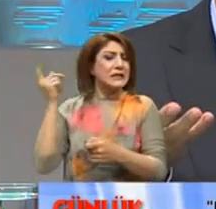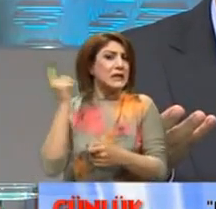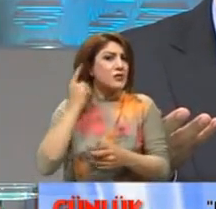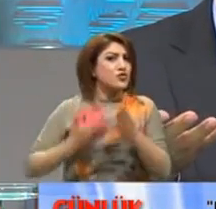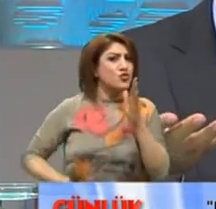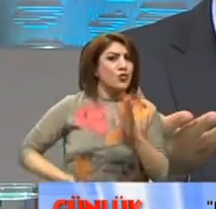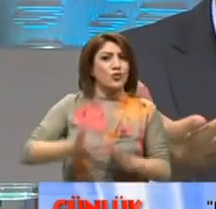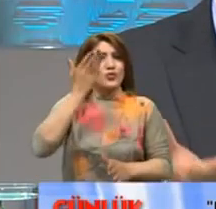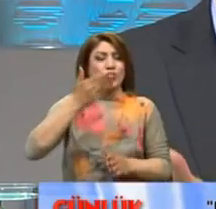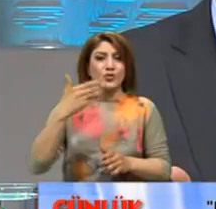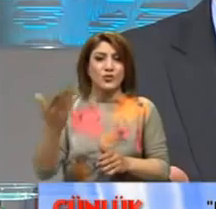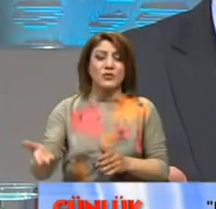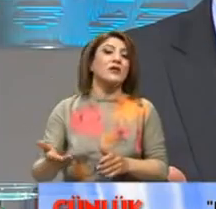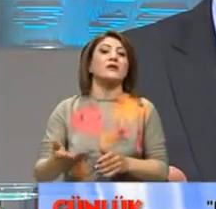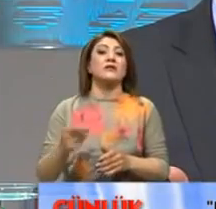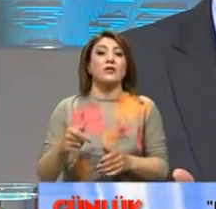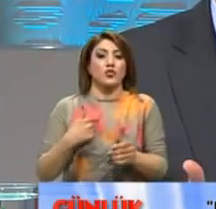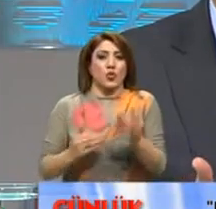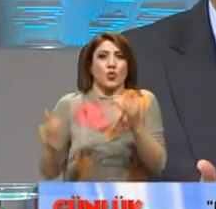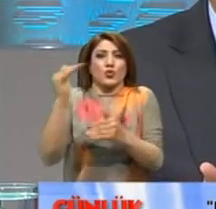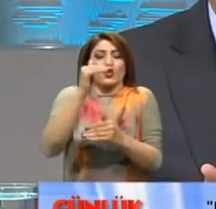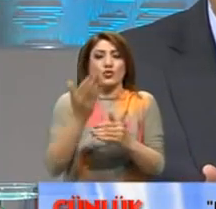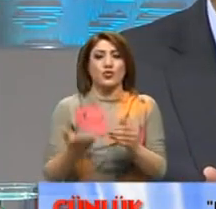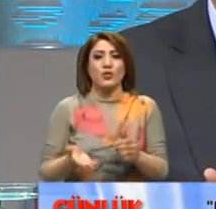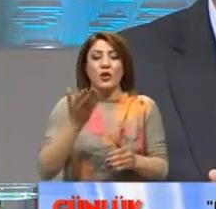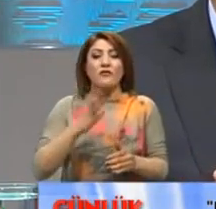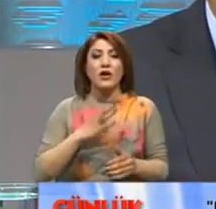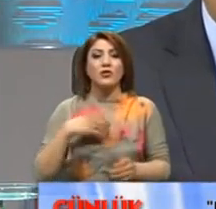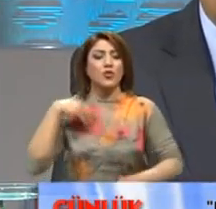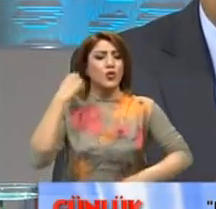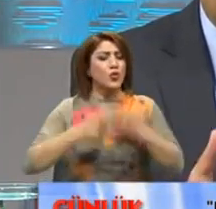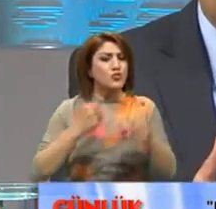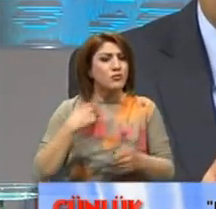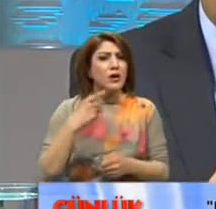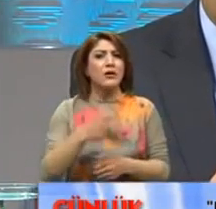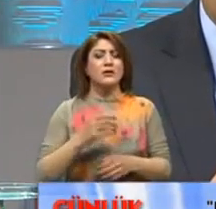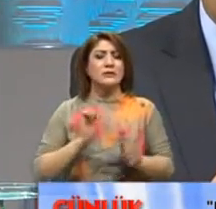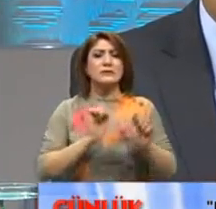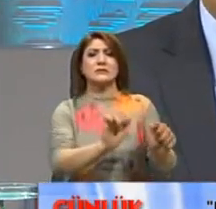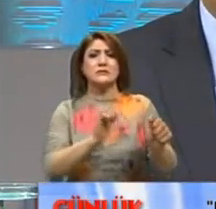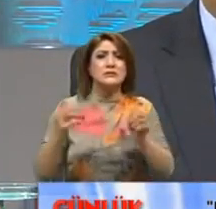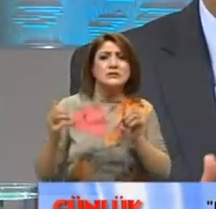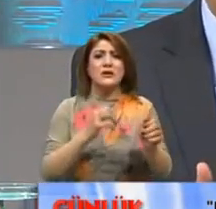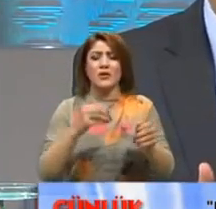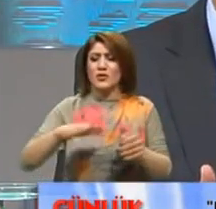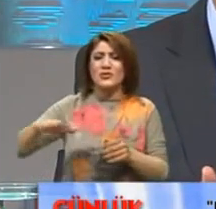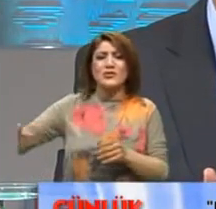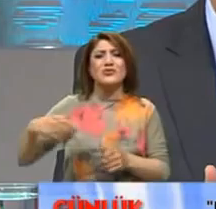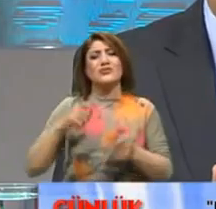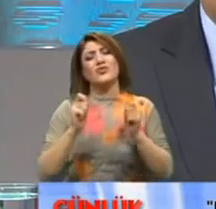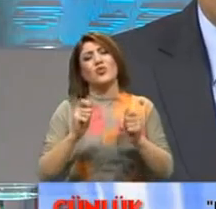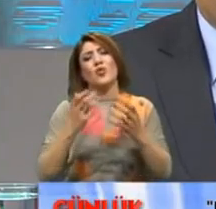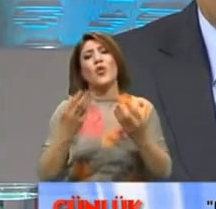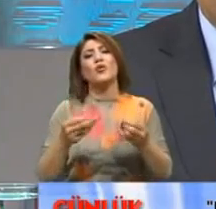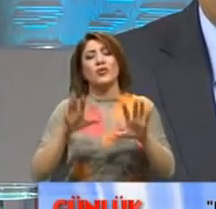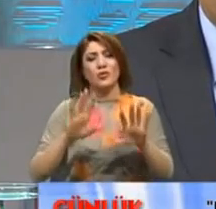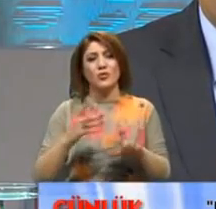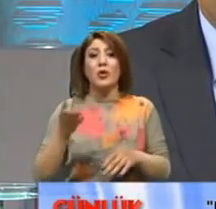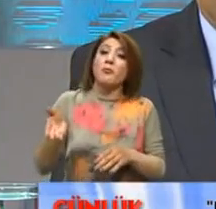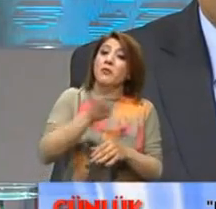çok yüksekti diyor. Daha düştü diyor. Koşma merdivenlerde itme kalkma küçükleri bu olmuyor diyor. Bir